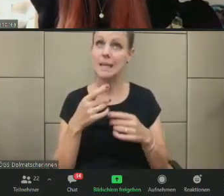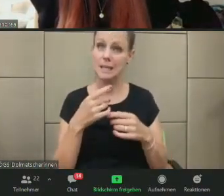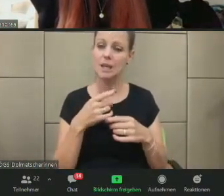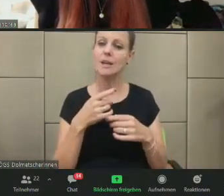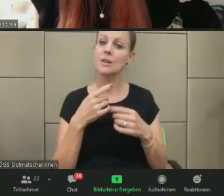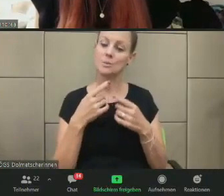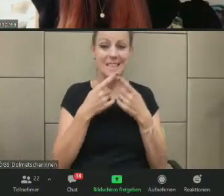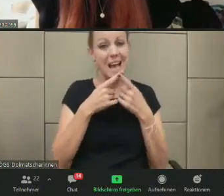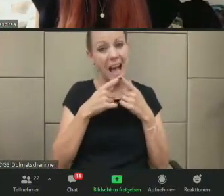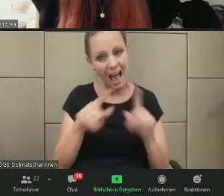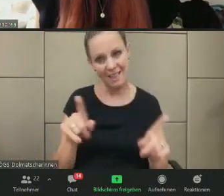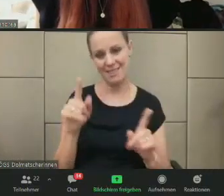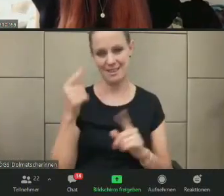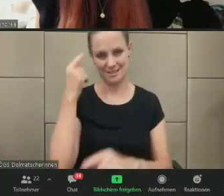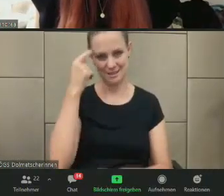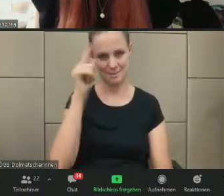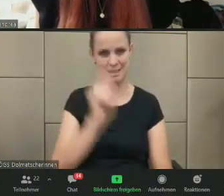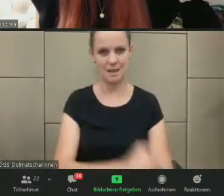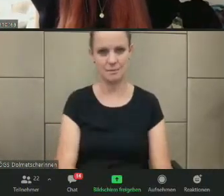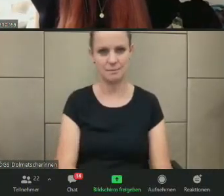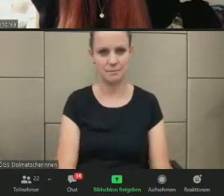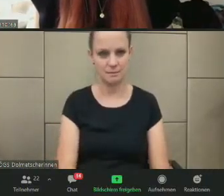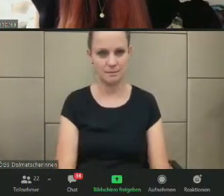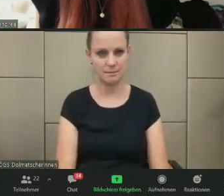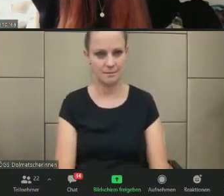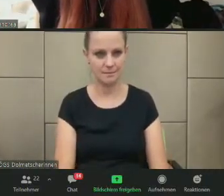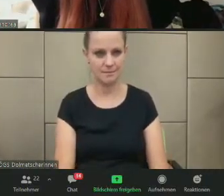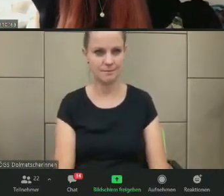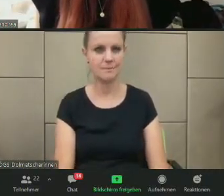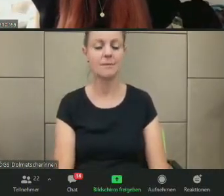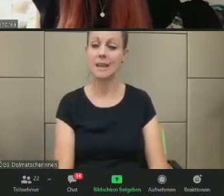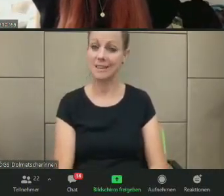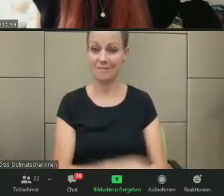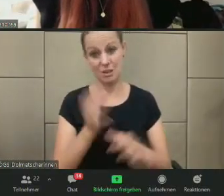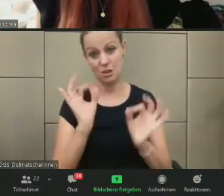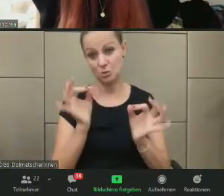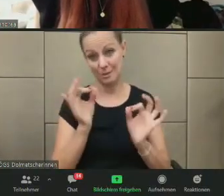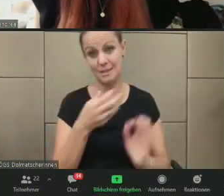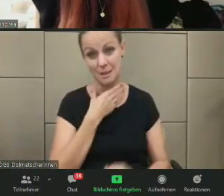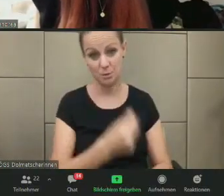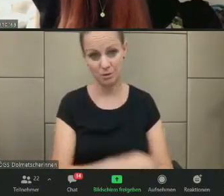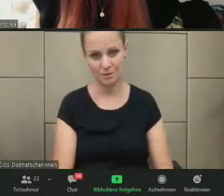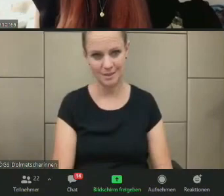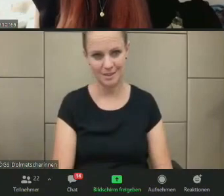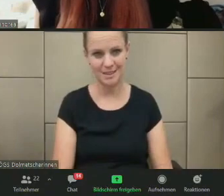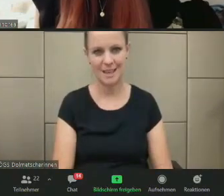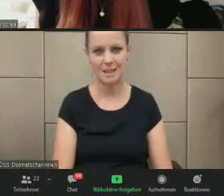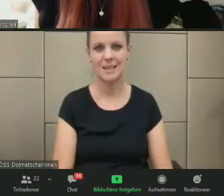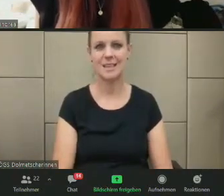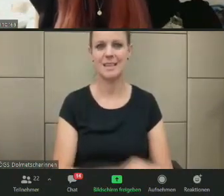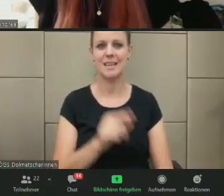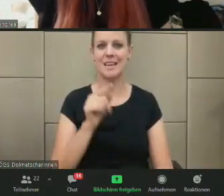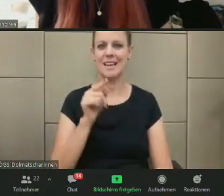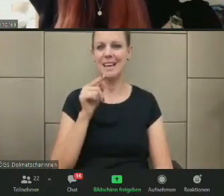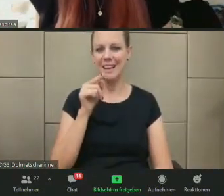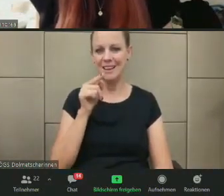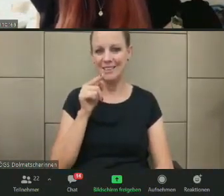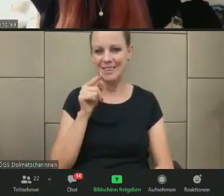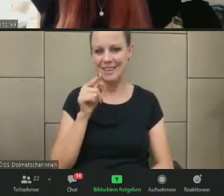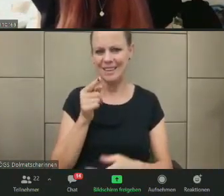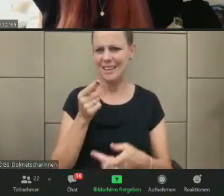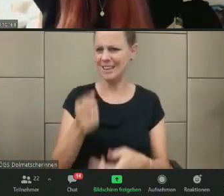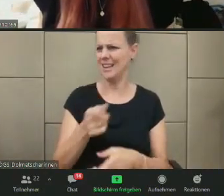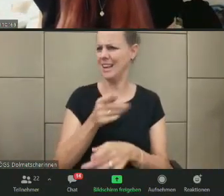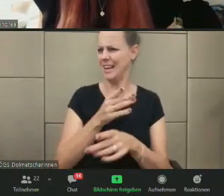abled. You have special needs. You are handicapable. How is that